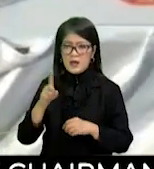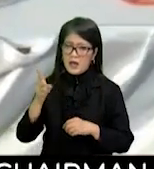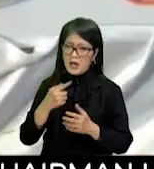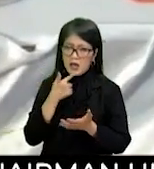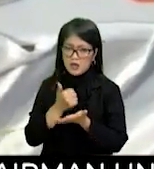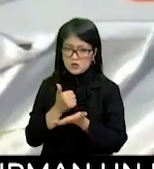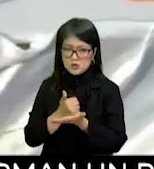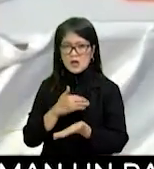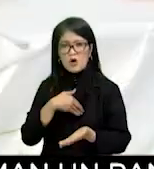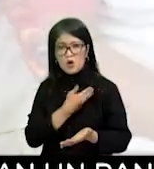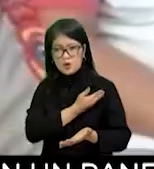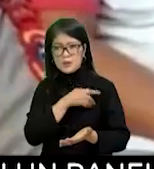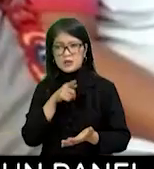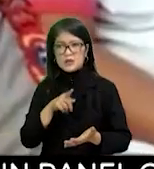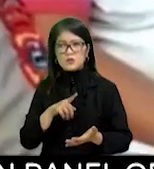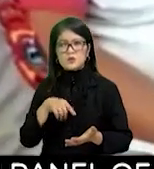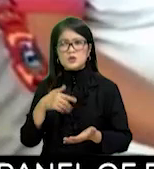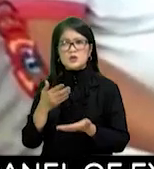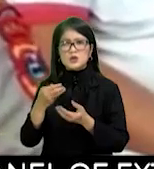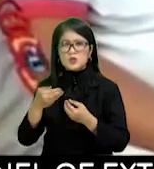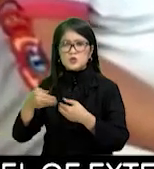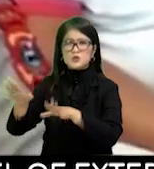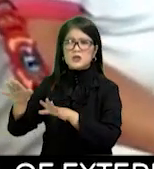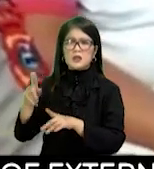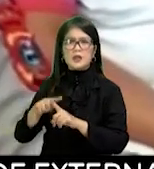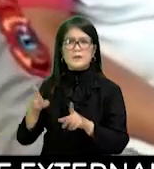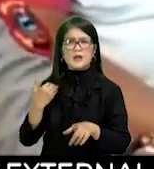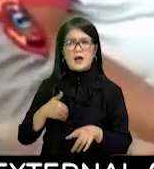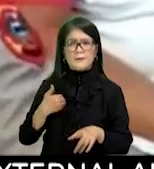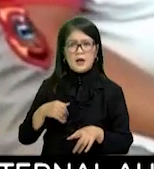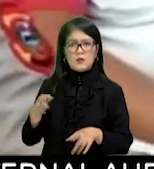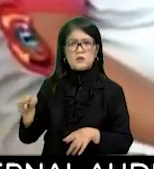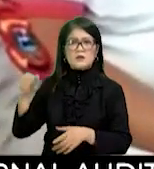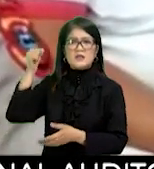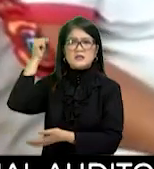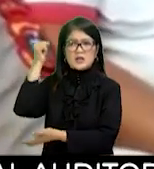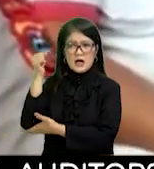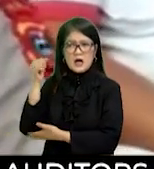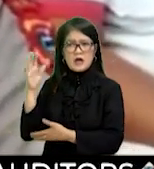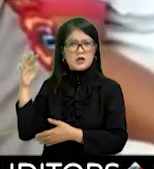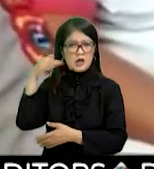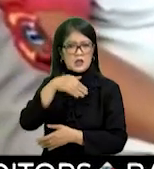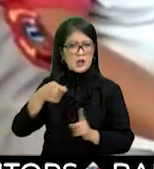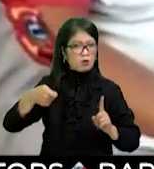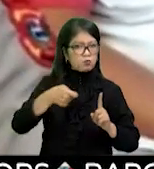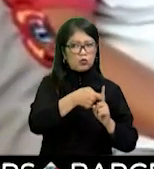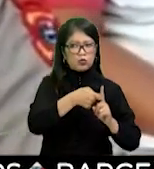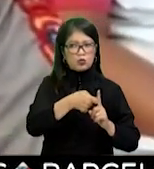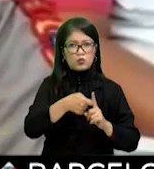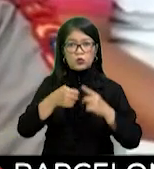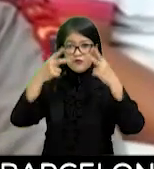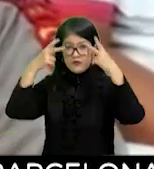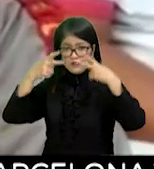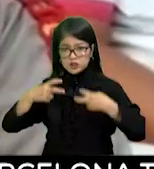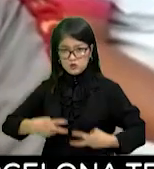dan membunuh korban. Karena adanya isu di keluarga mereka bahwa si korban memiliki kekuatan